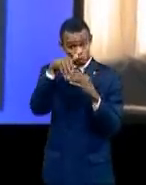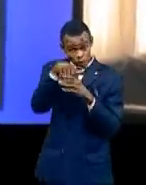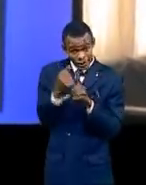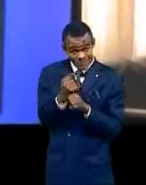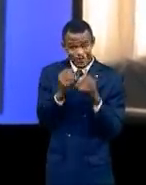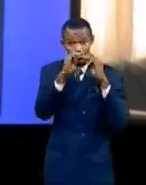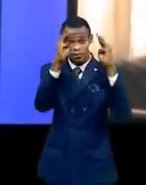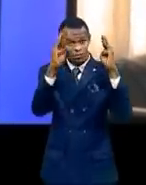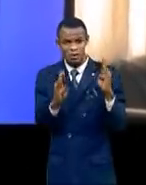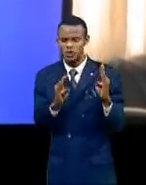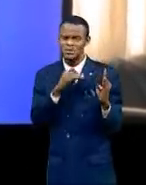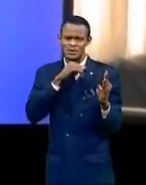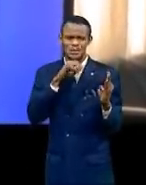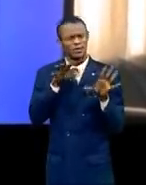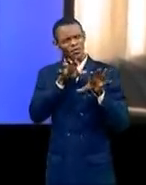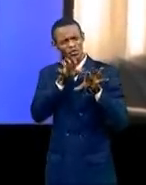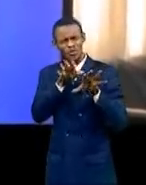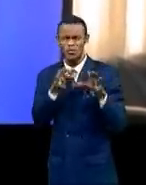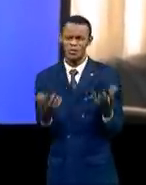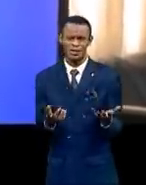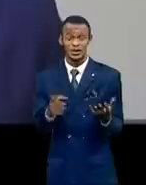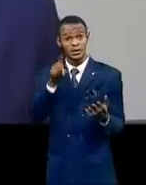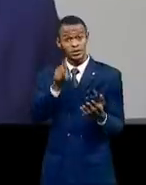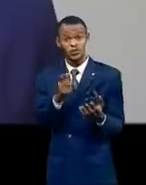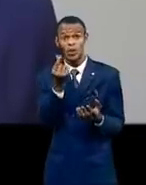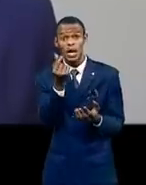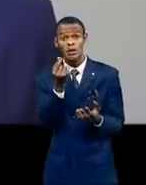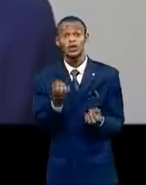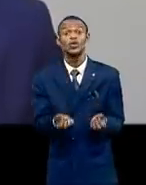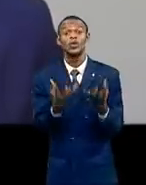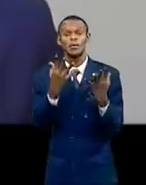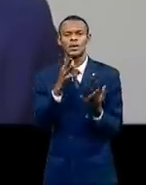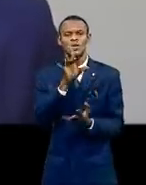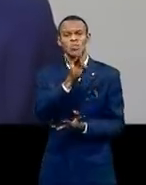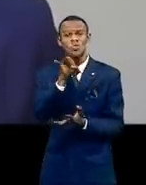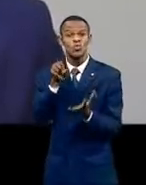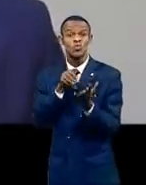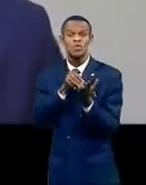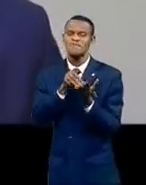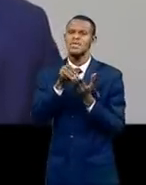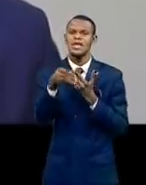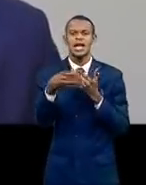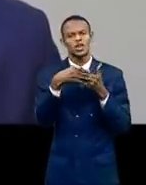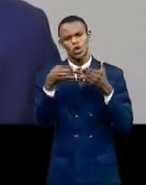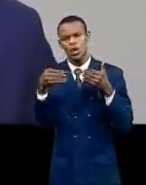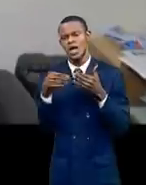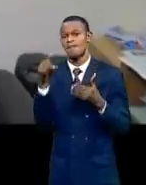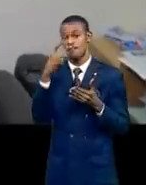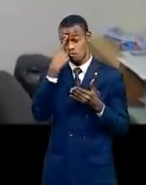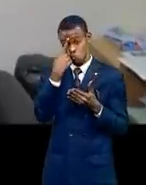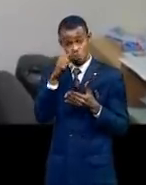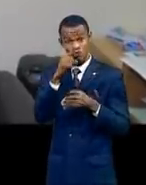équipements. Et ils sont estimés à une valeur nominale d'environ 8 milliards de dollars américains. Sur les plans